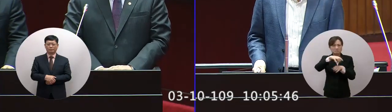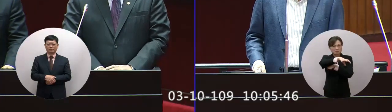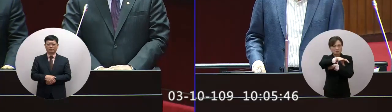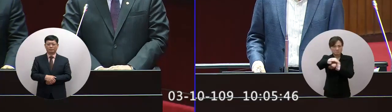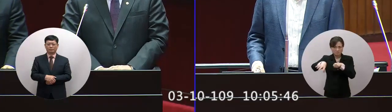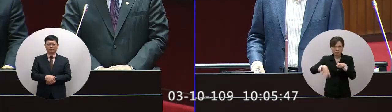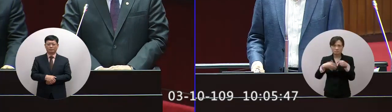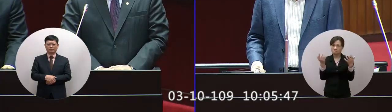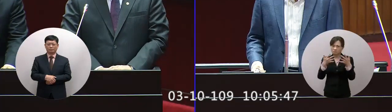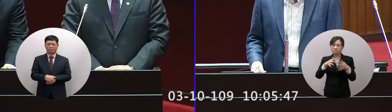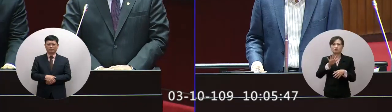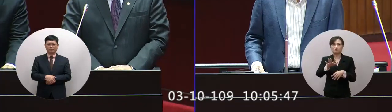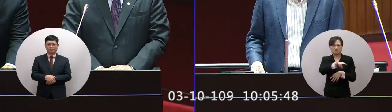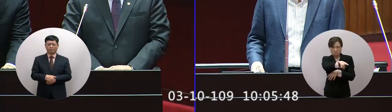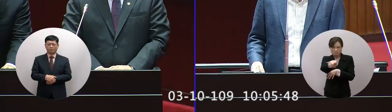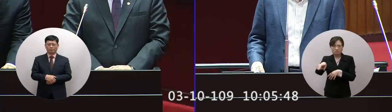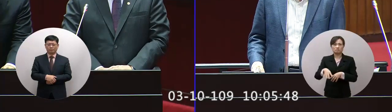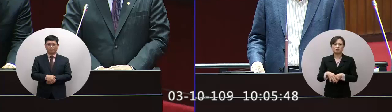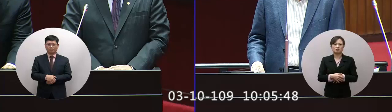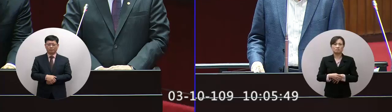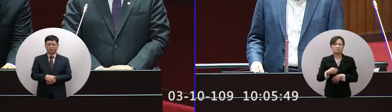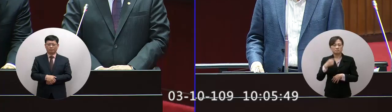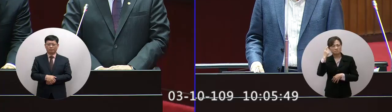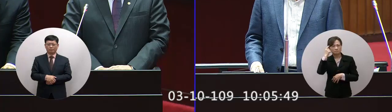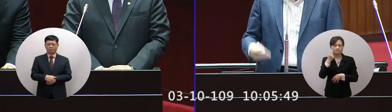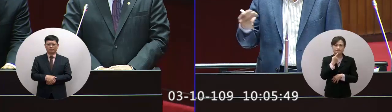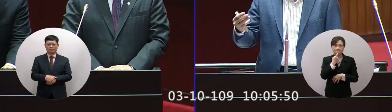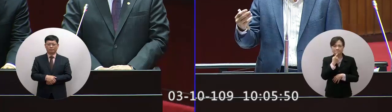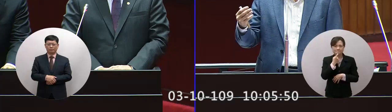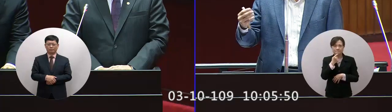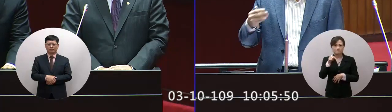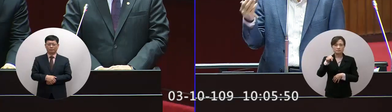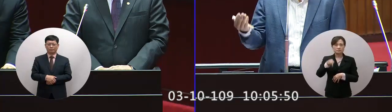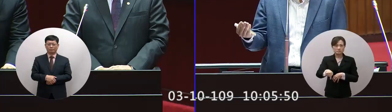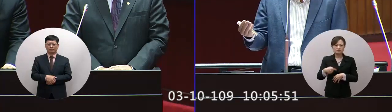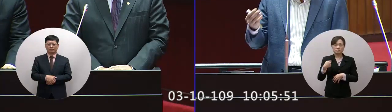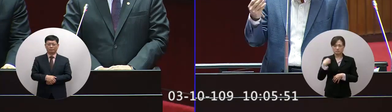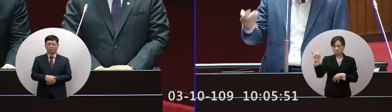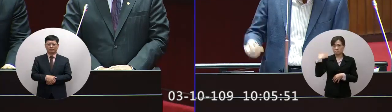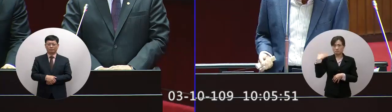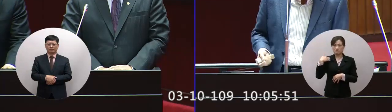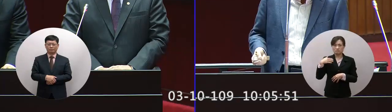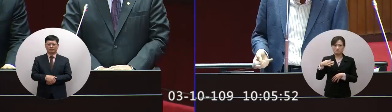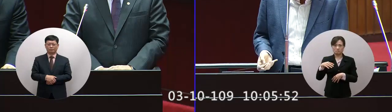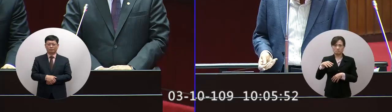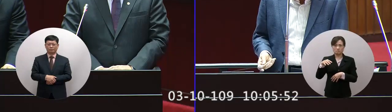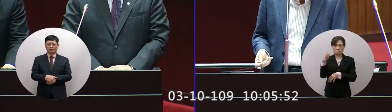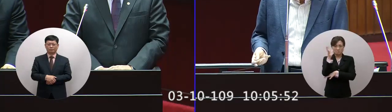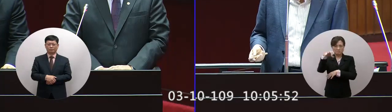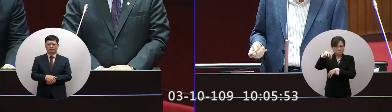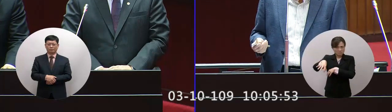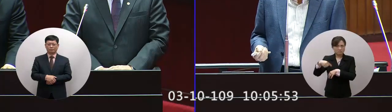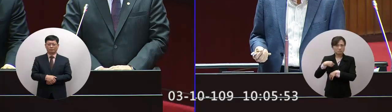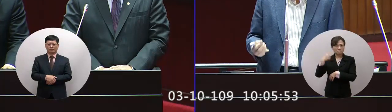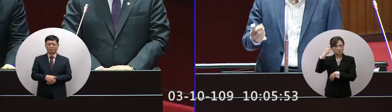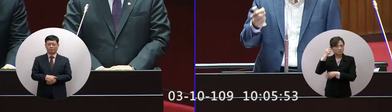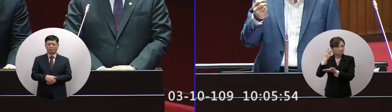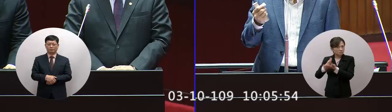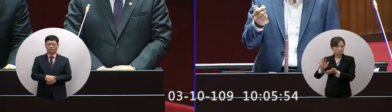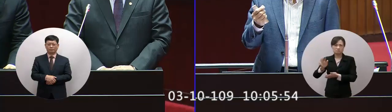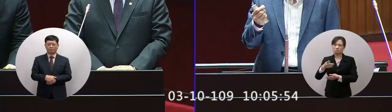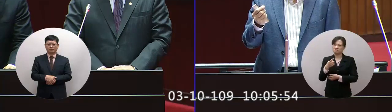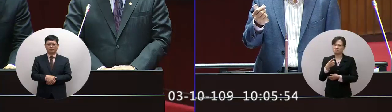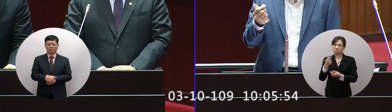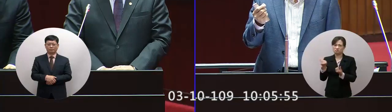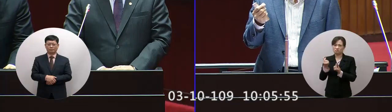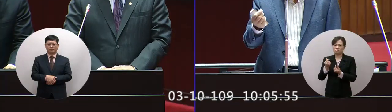觉得事实上有点奇怪。我会尝试的在地方政府来解决这个问题，但我发觉蛮困难的。现在在